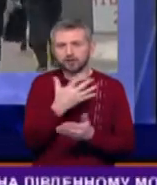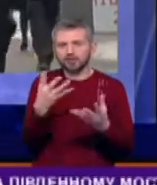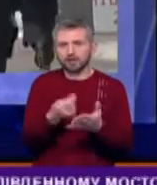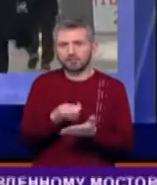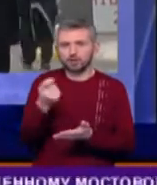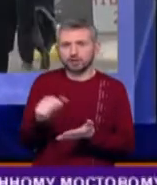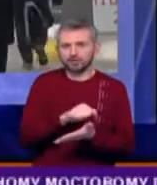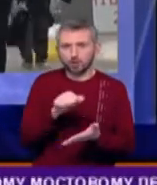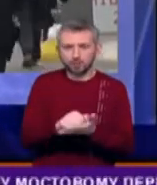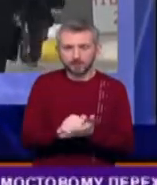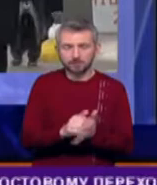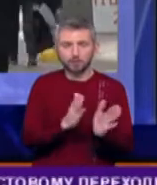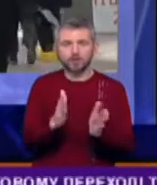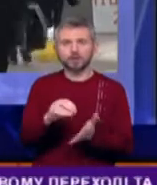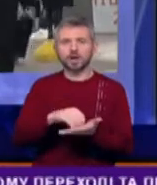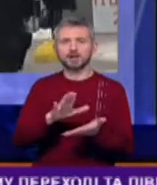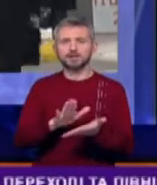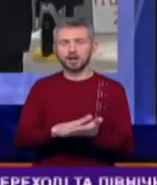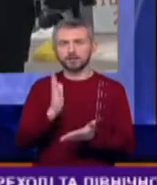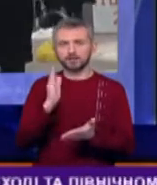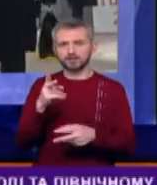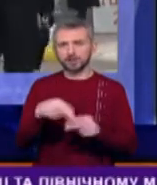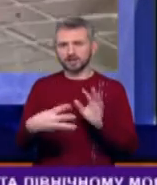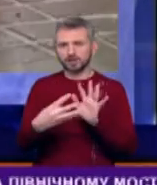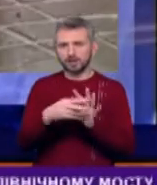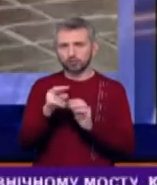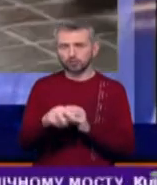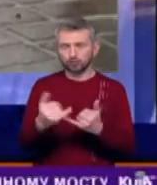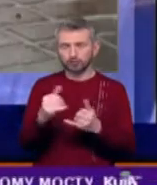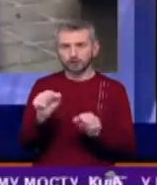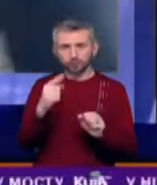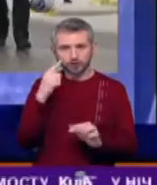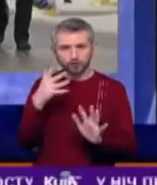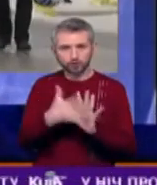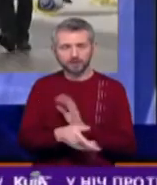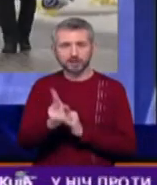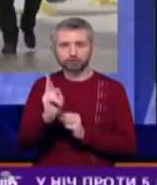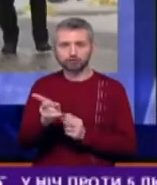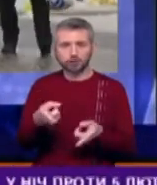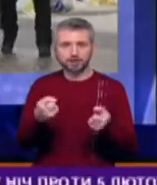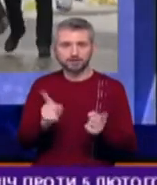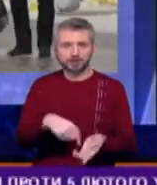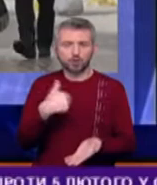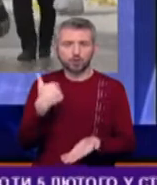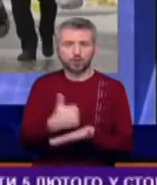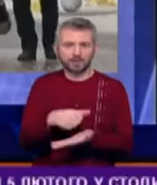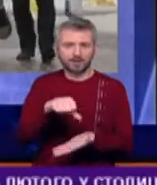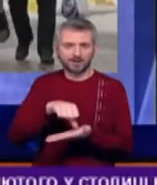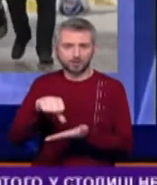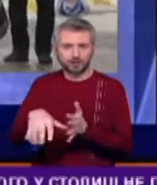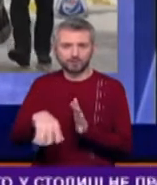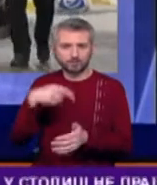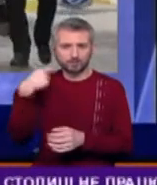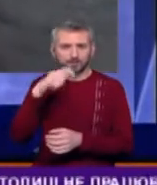процедура реєстрації завершиться 9 лютого, але вже зараз можна зрозуміти, хто насправді головні герої виборів